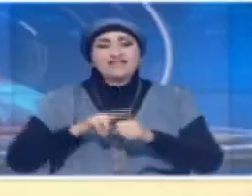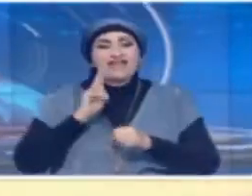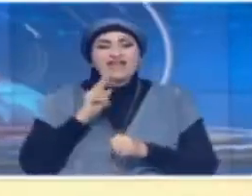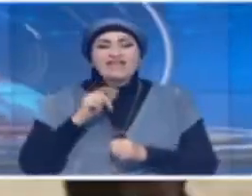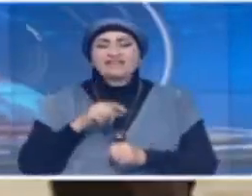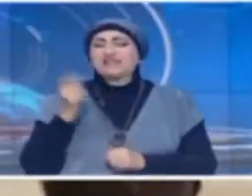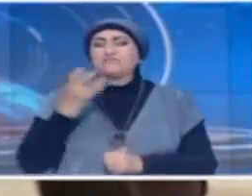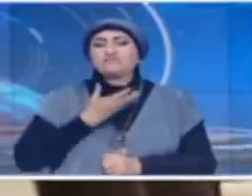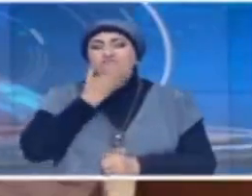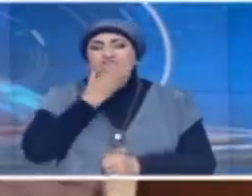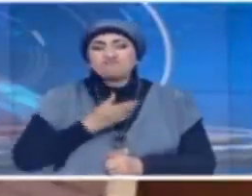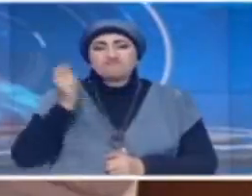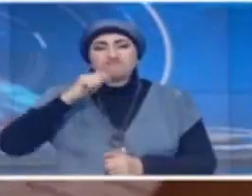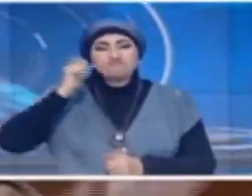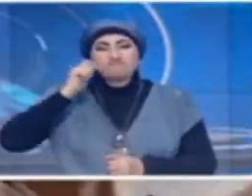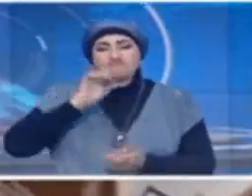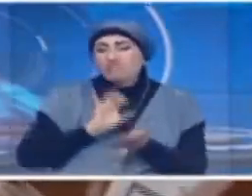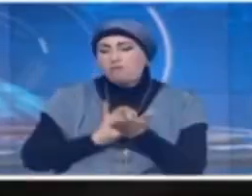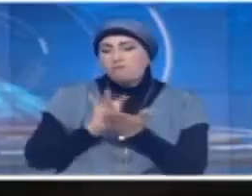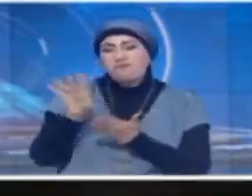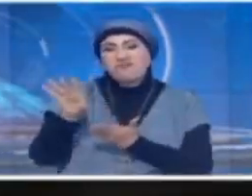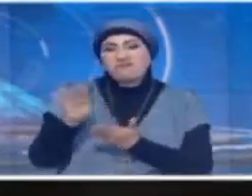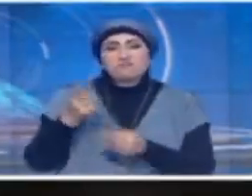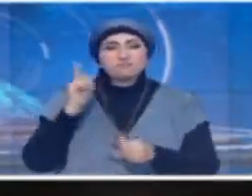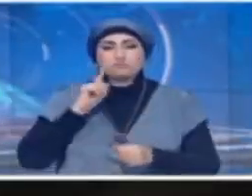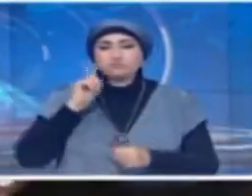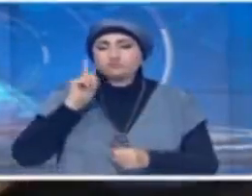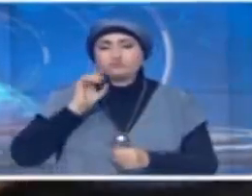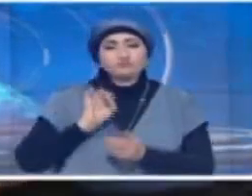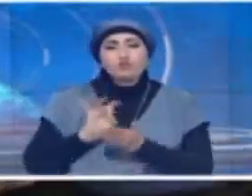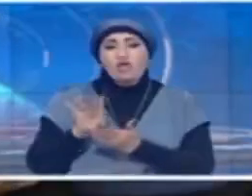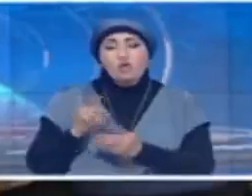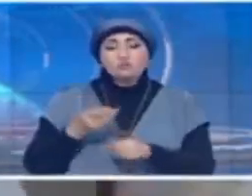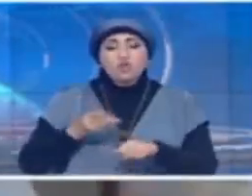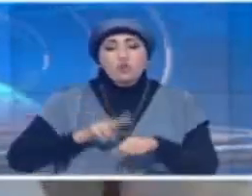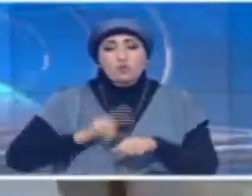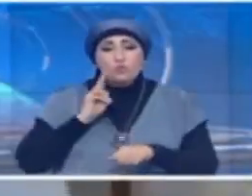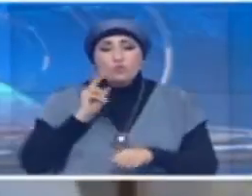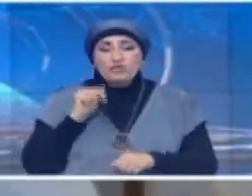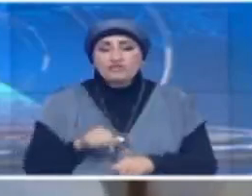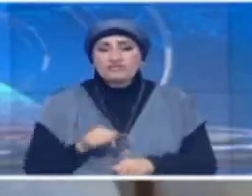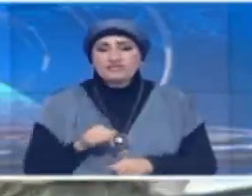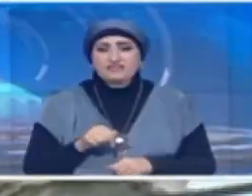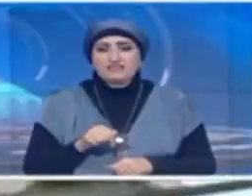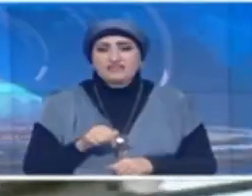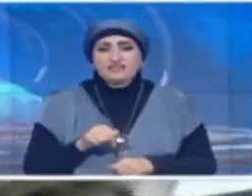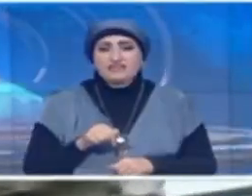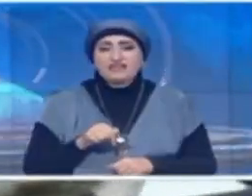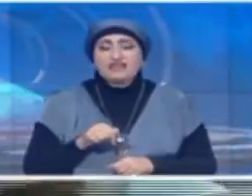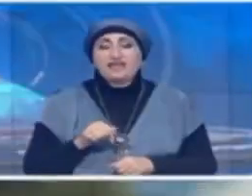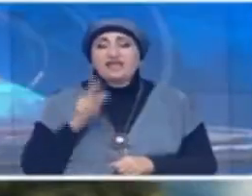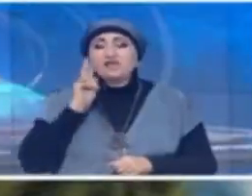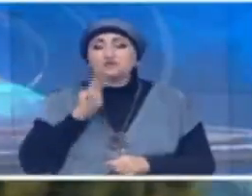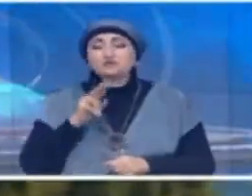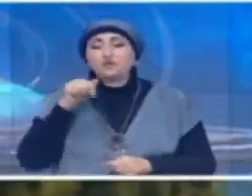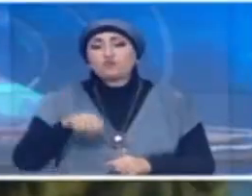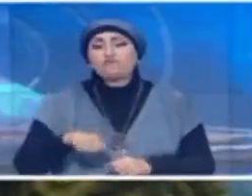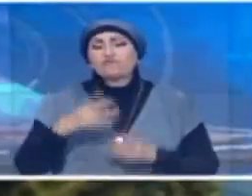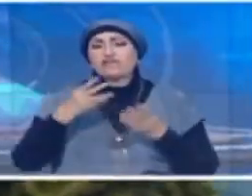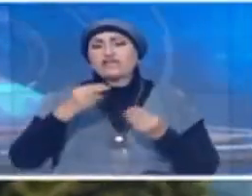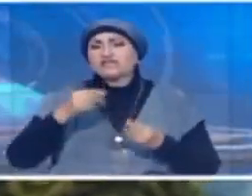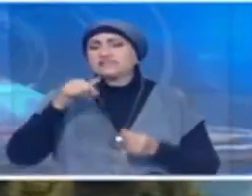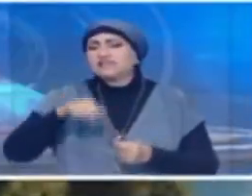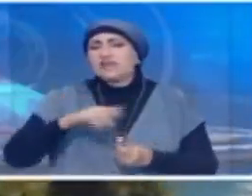الاخوان الارهابيه على السلطه، وراينا كيف عشنا في يعني ظلام دامس، كنا نصطف امام محطات الوقود،